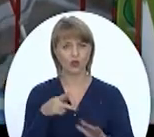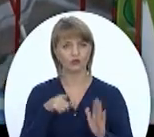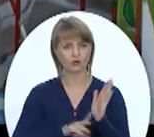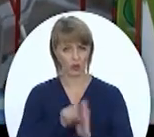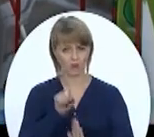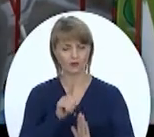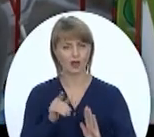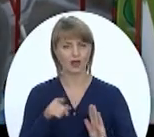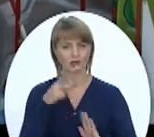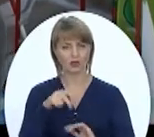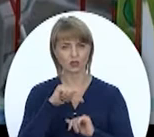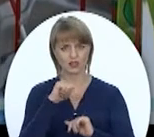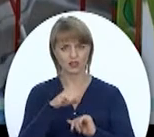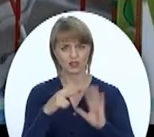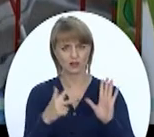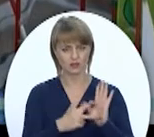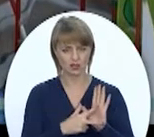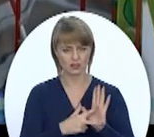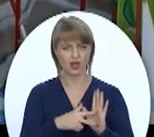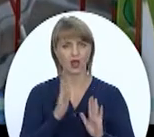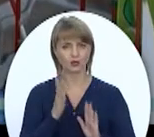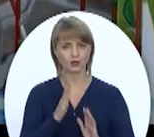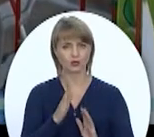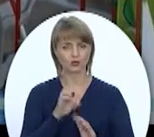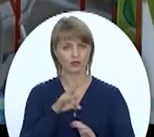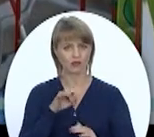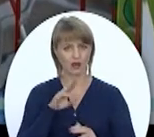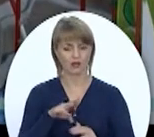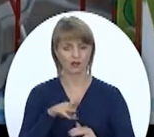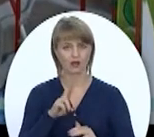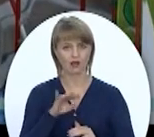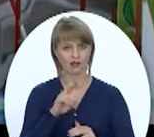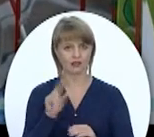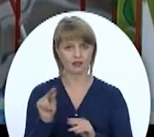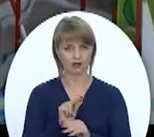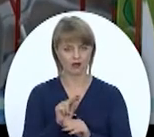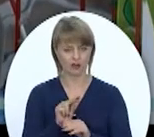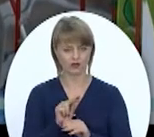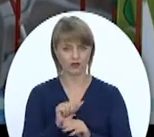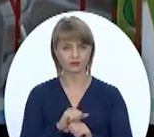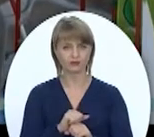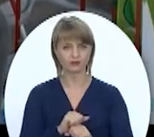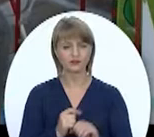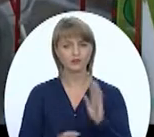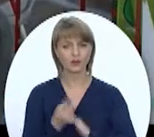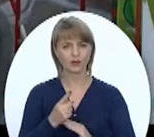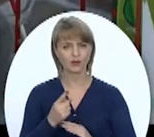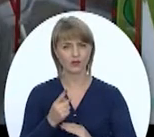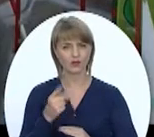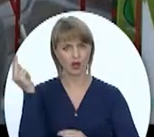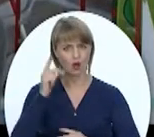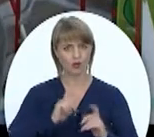новом 2018 году, будет профстандарт канистерапевта, то есть тоже очень о многом говорит. То есть появился